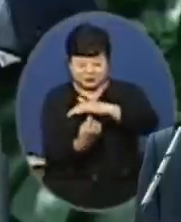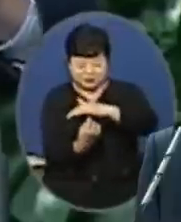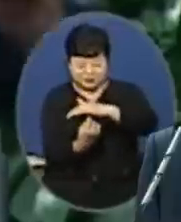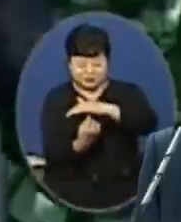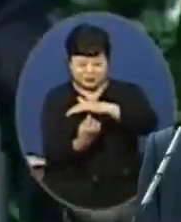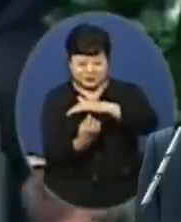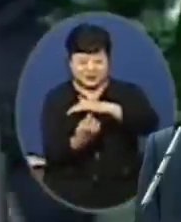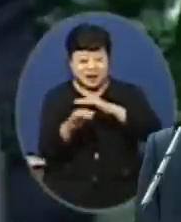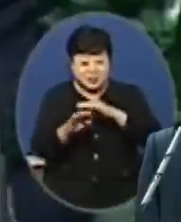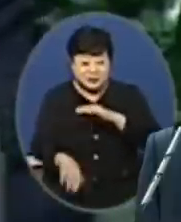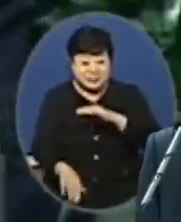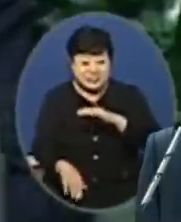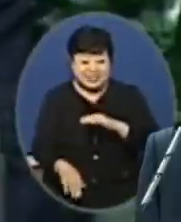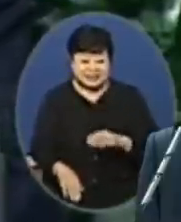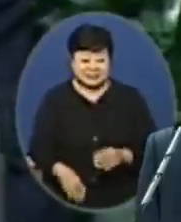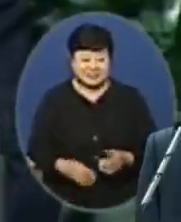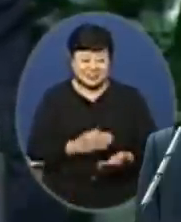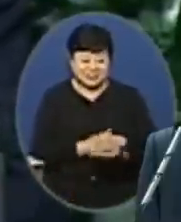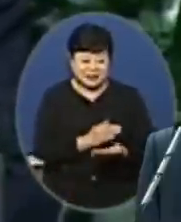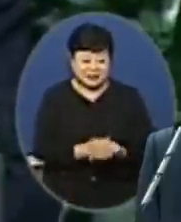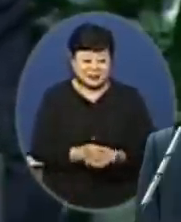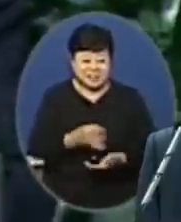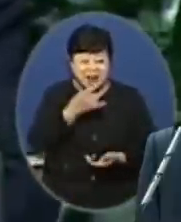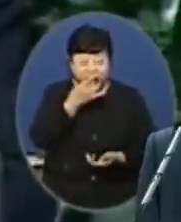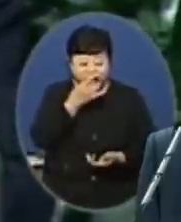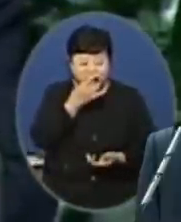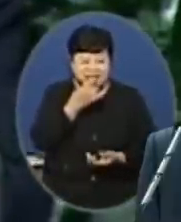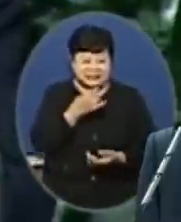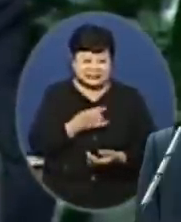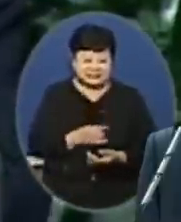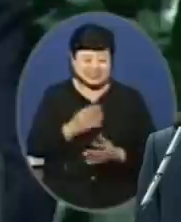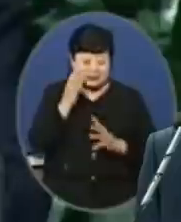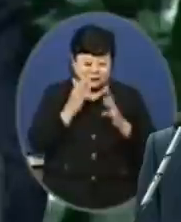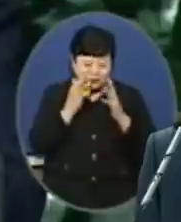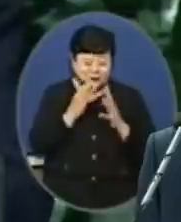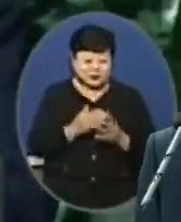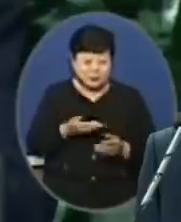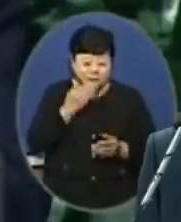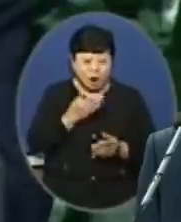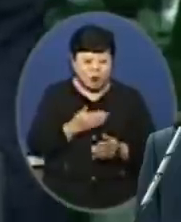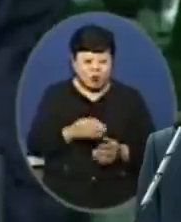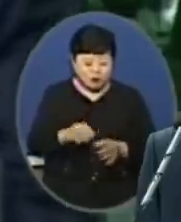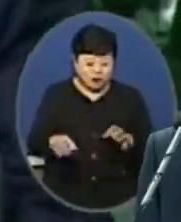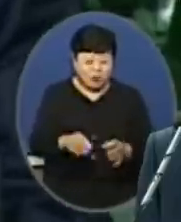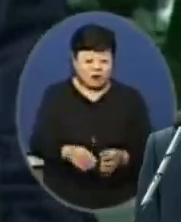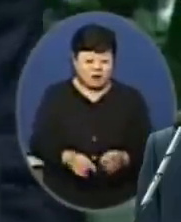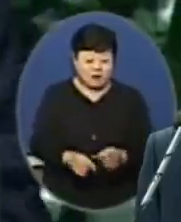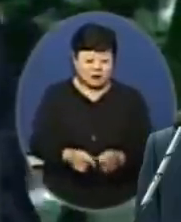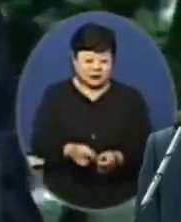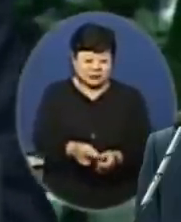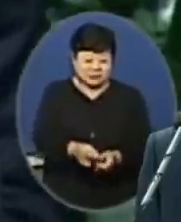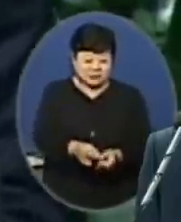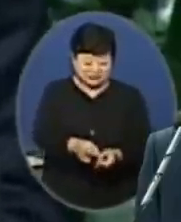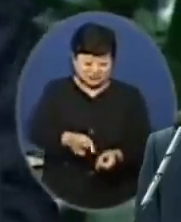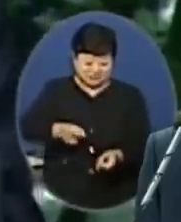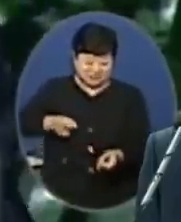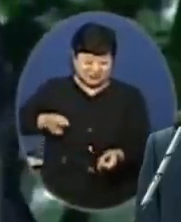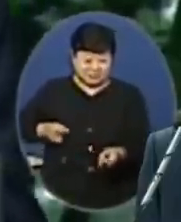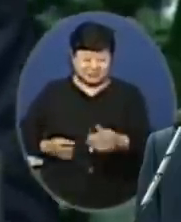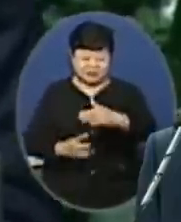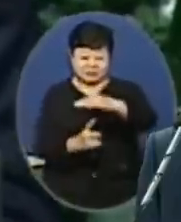받쳐놓고 그 밑에 여러가지 금풀과 모이를 넣어놓고 줄을 달아가지고 길게 해서